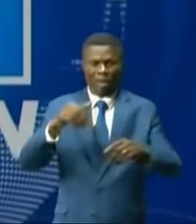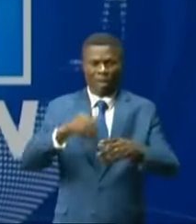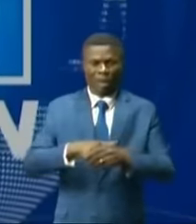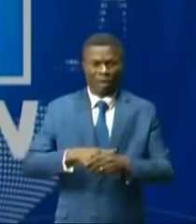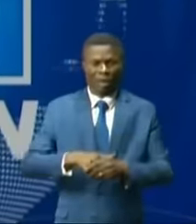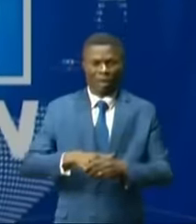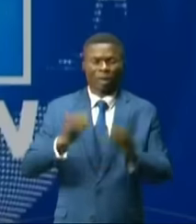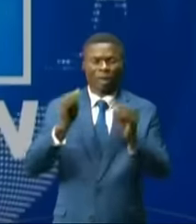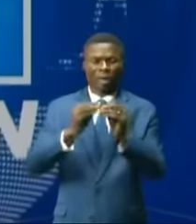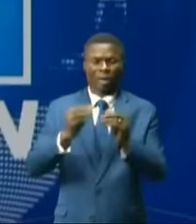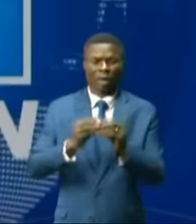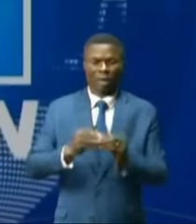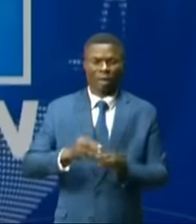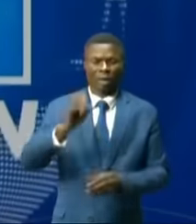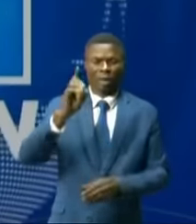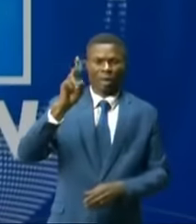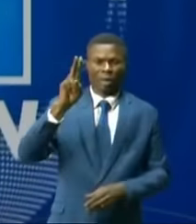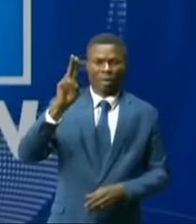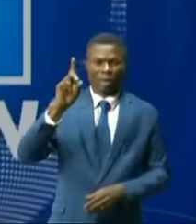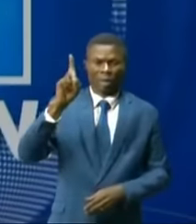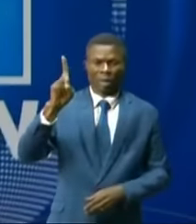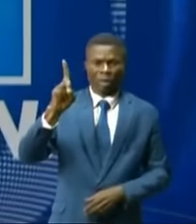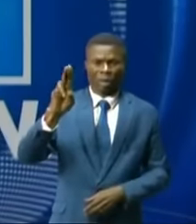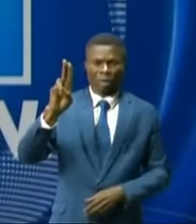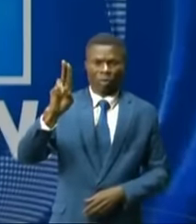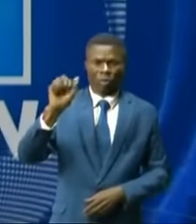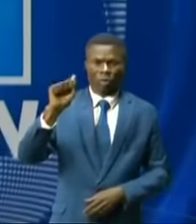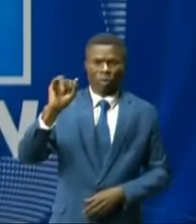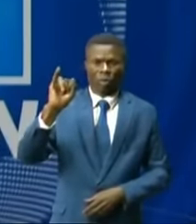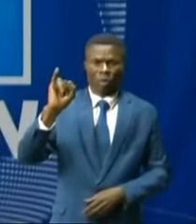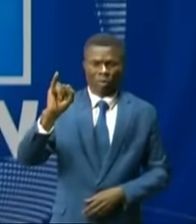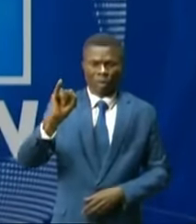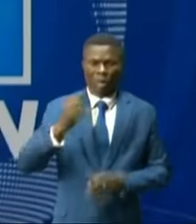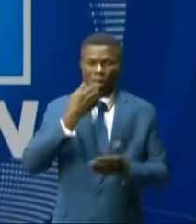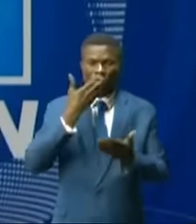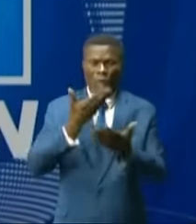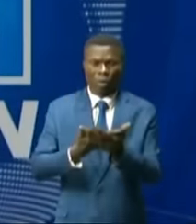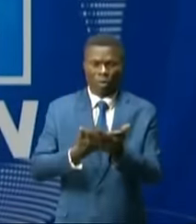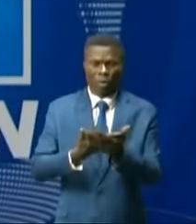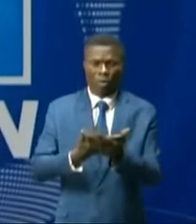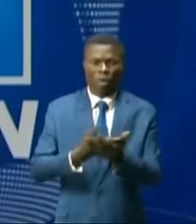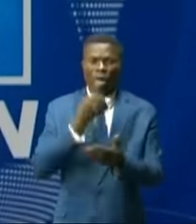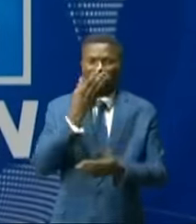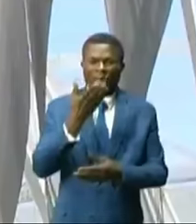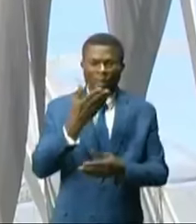side event à Dubaï, présenté un modèle alternatif qui réussit dans le Maïndombé.